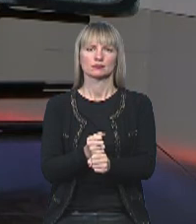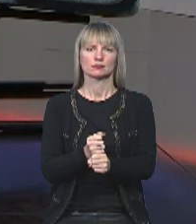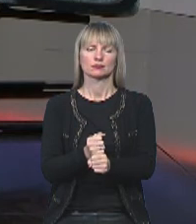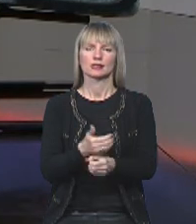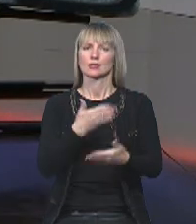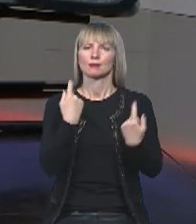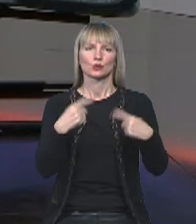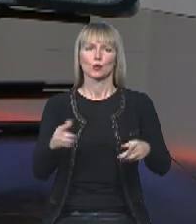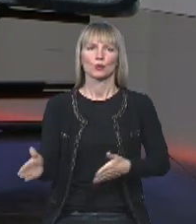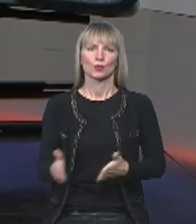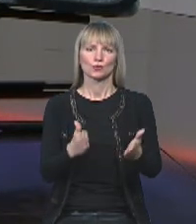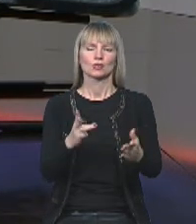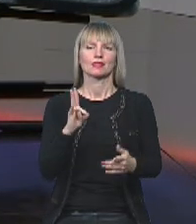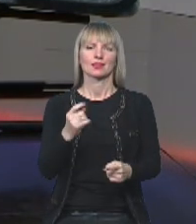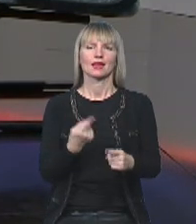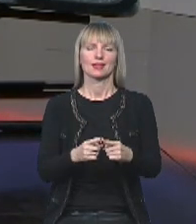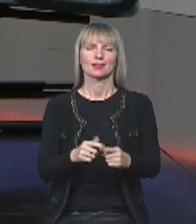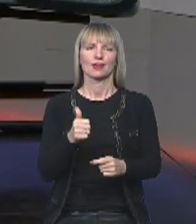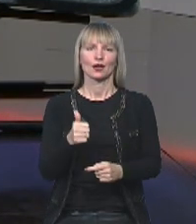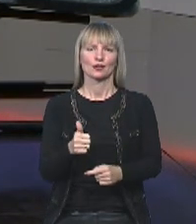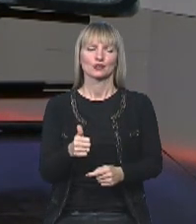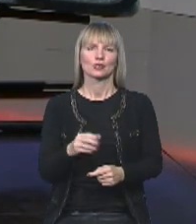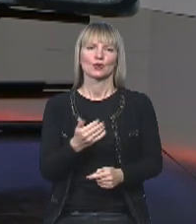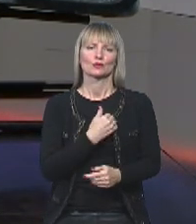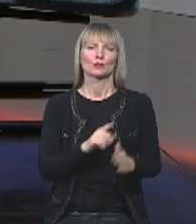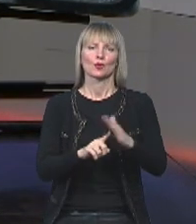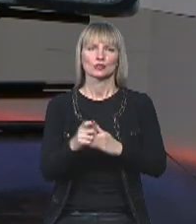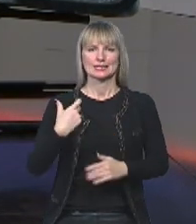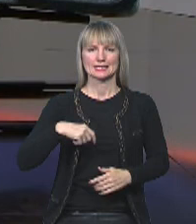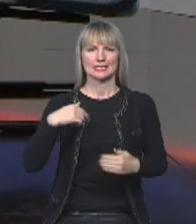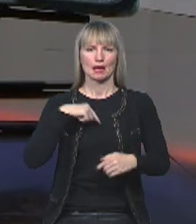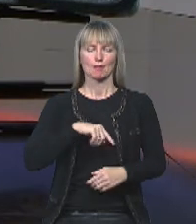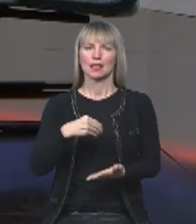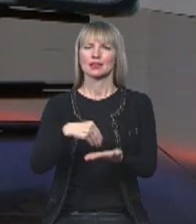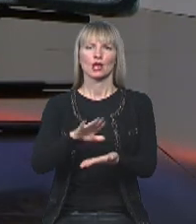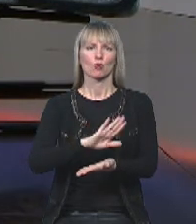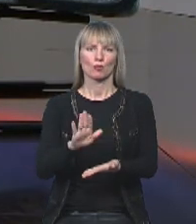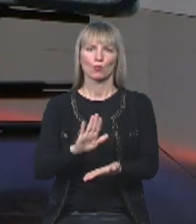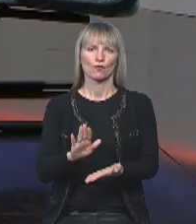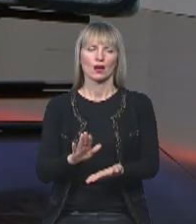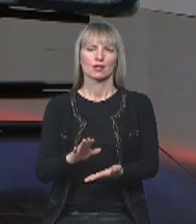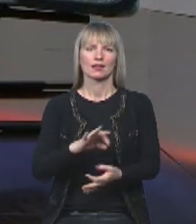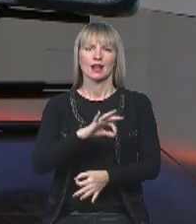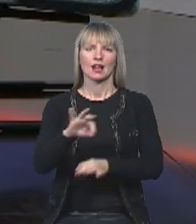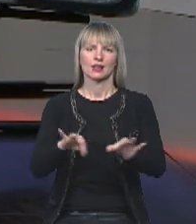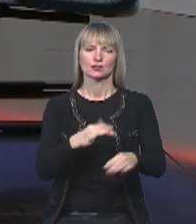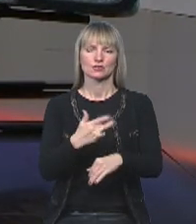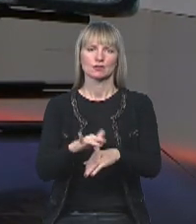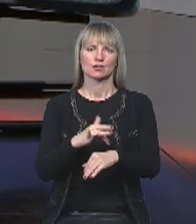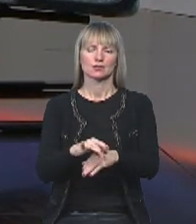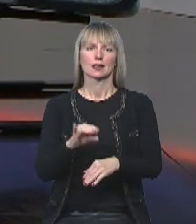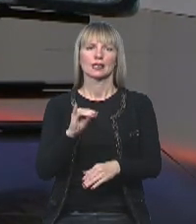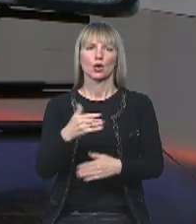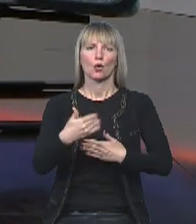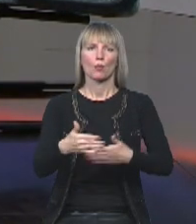Нас просто нет виходу. На цій оптимістичній. А ще, я кажу, що починати з себе, не купувати, принаймні, зайве сміття. Лично.